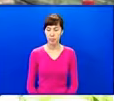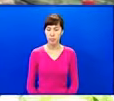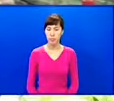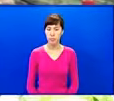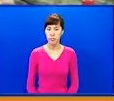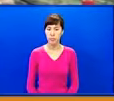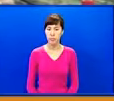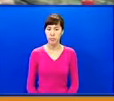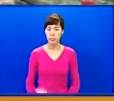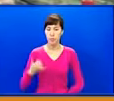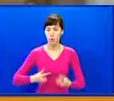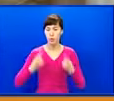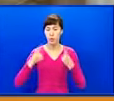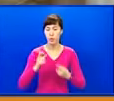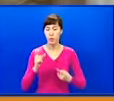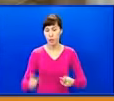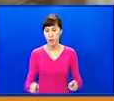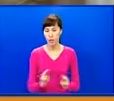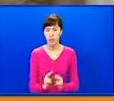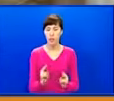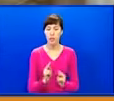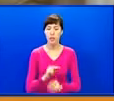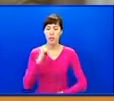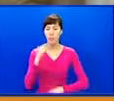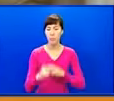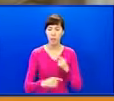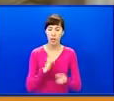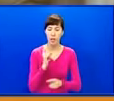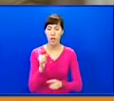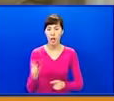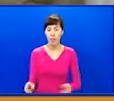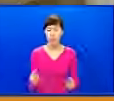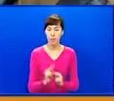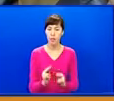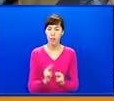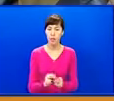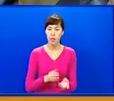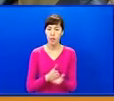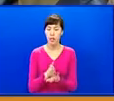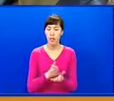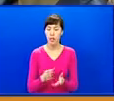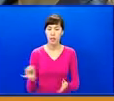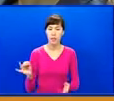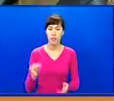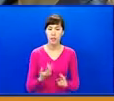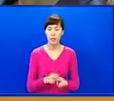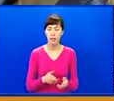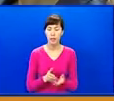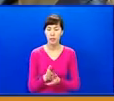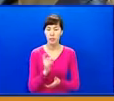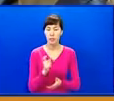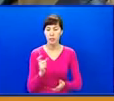Ұстаз ұлы мамандық, өйткені ол шәкіртті оқыту арқылы адамды тәрбиелейді, тура жол сілтейді. Сондықтан да осы қызмет иелеріне